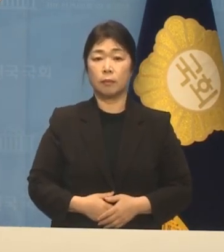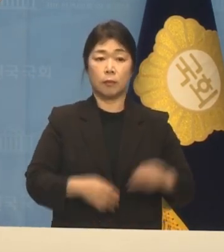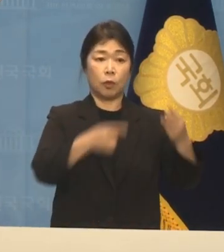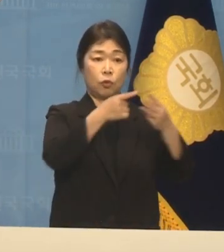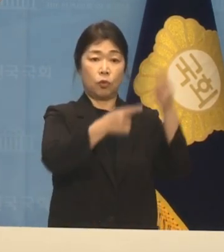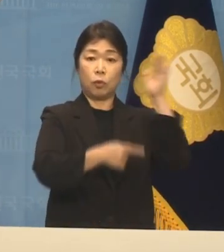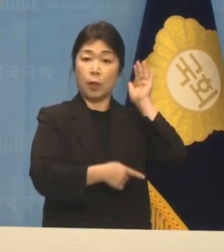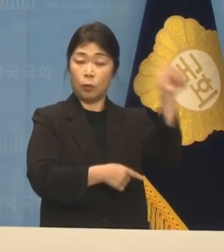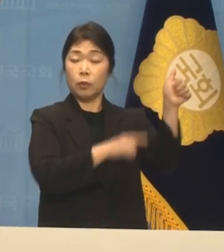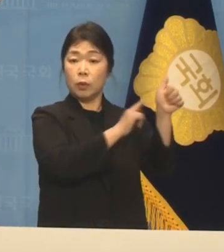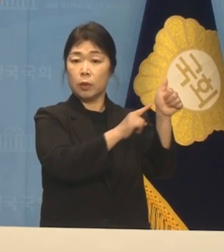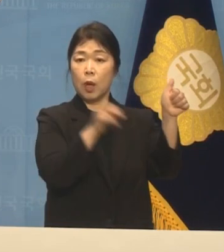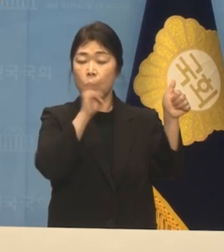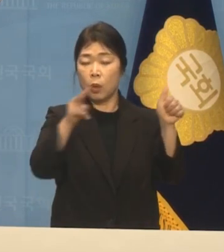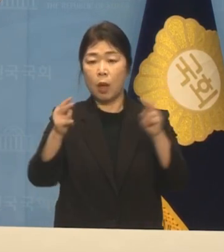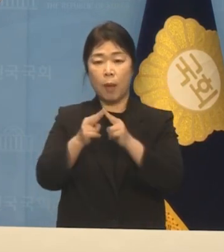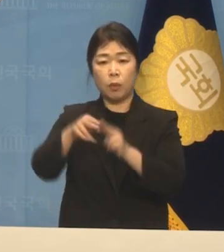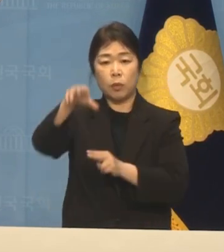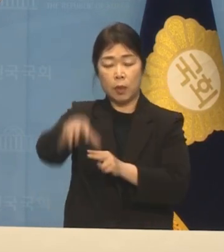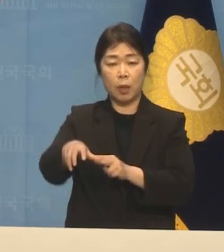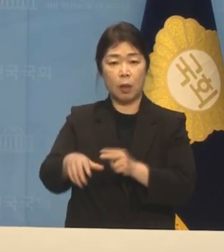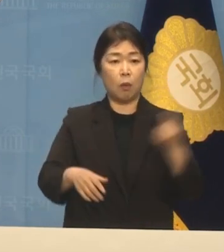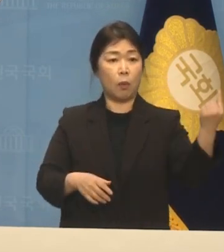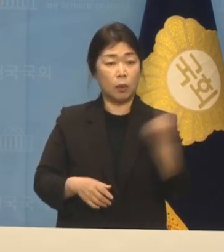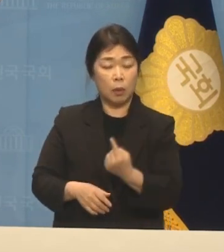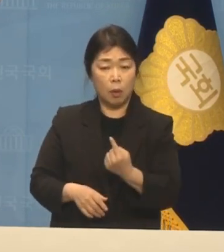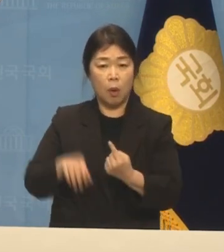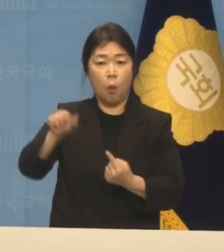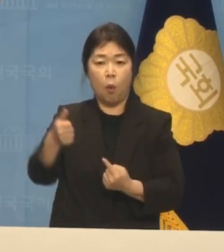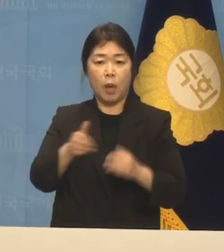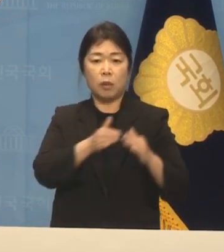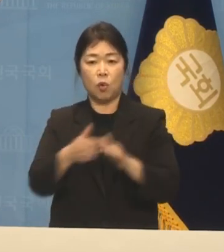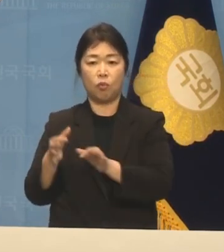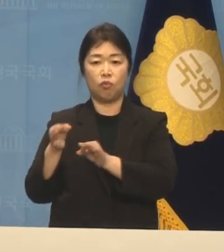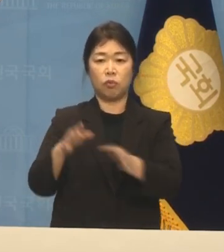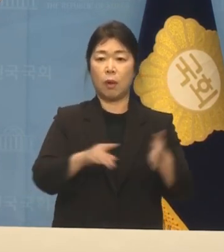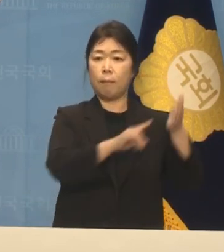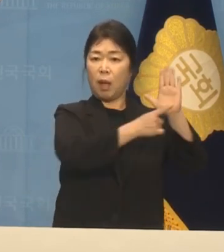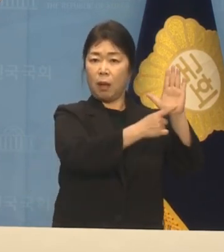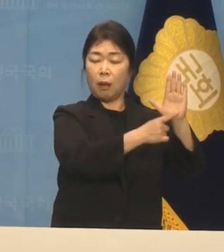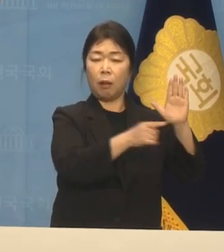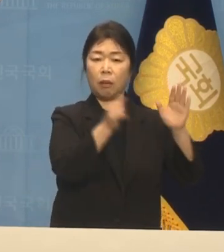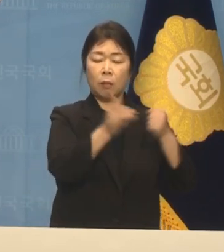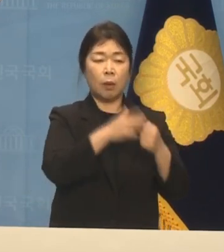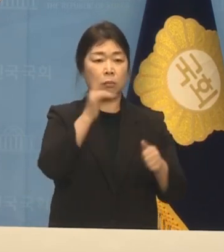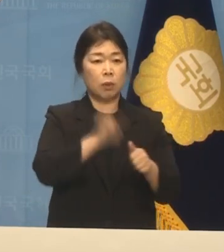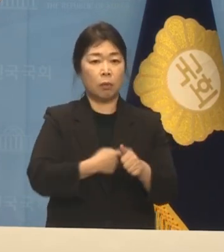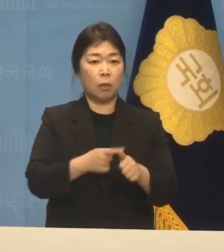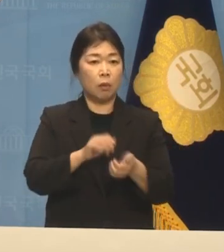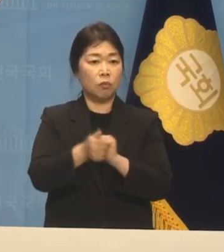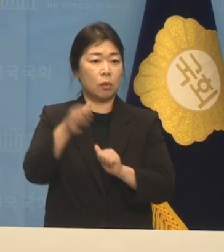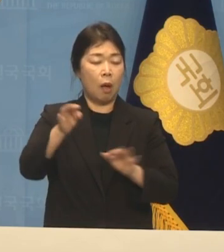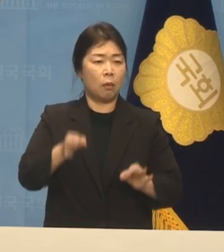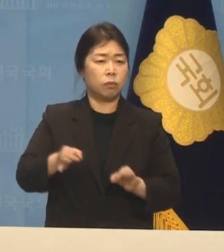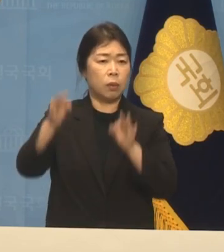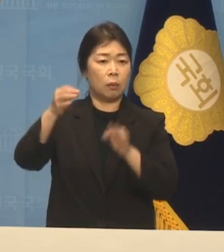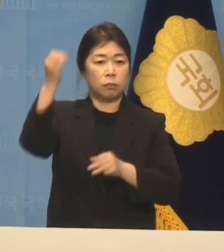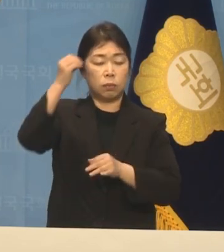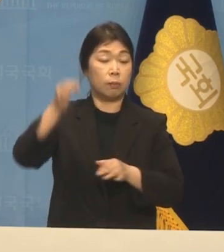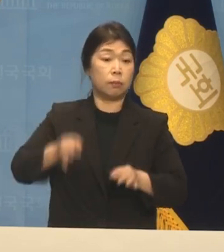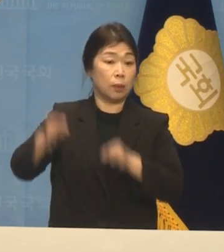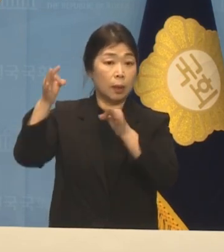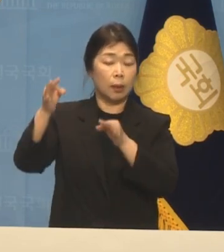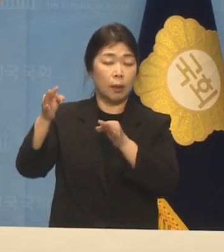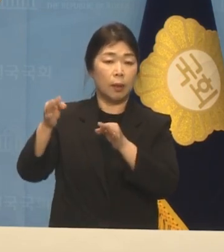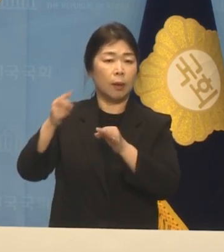윤석열 대통령이 용인 반도체 클러스터 500조 투자를 공언하였기 때문에 앞으로도 엄청난 주가 시세